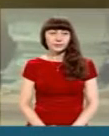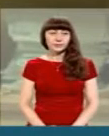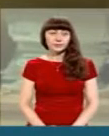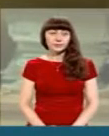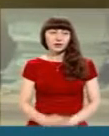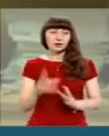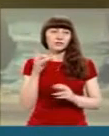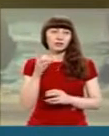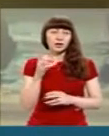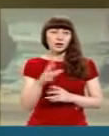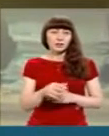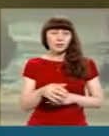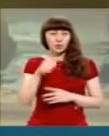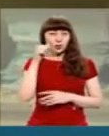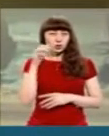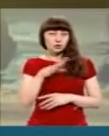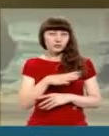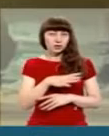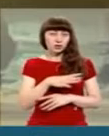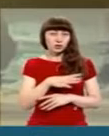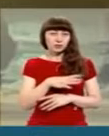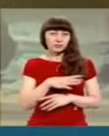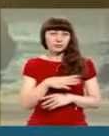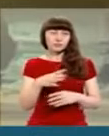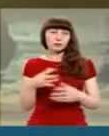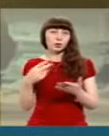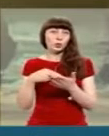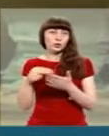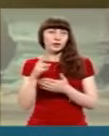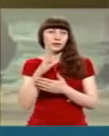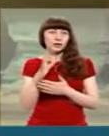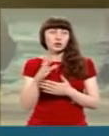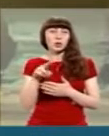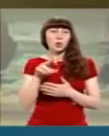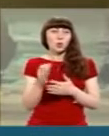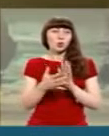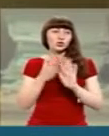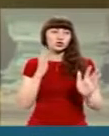бойынша алдық және мемлекет тарапынан бөлінетін қаржыларды толықтай алдық.